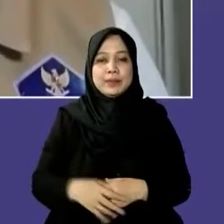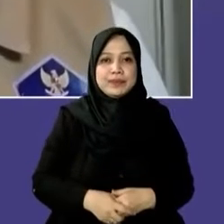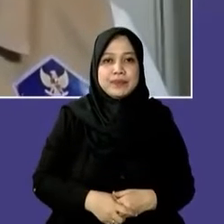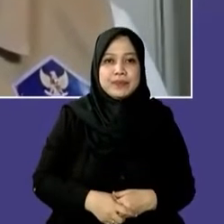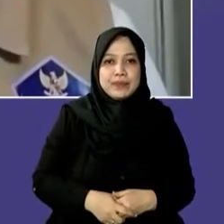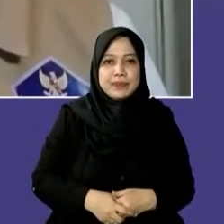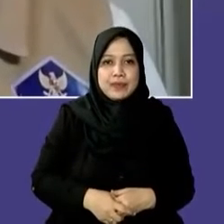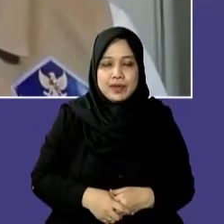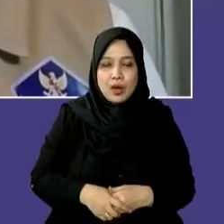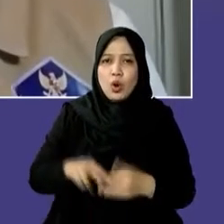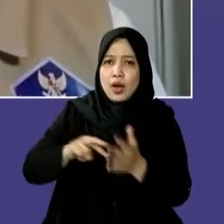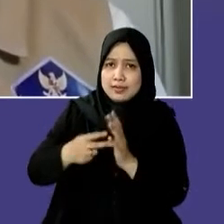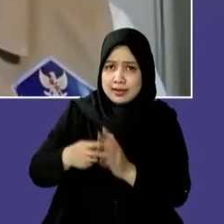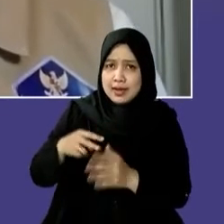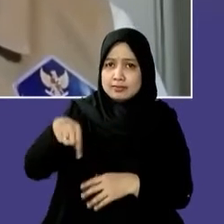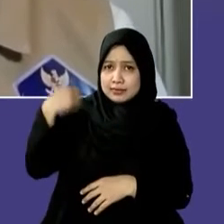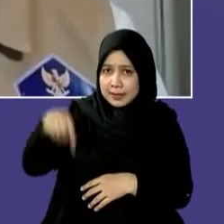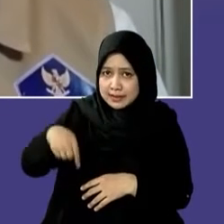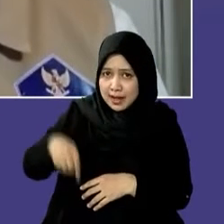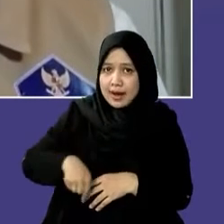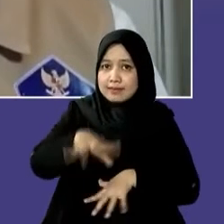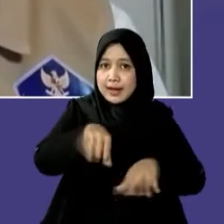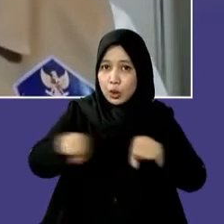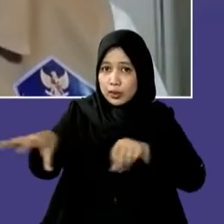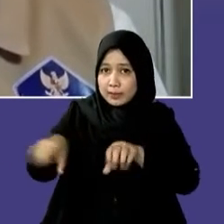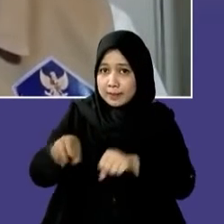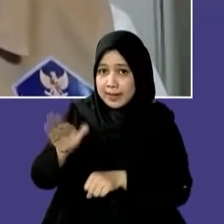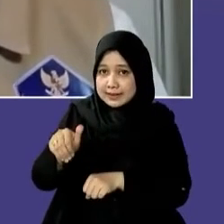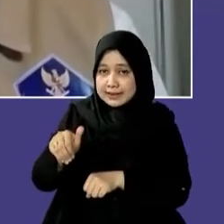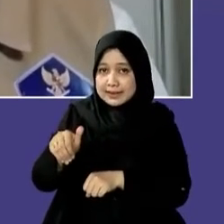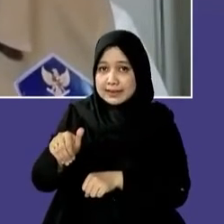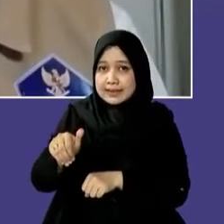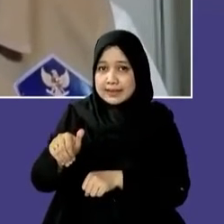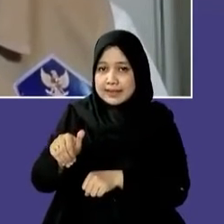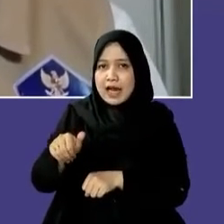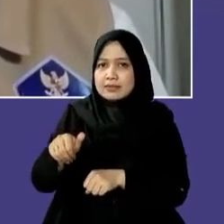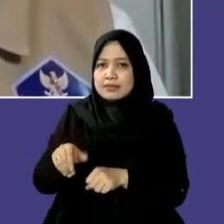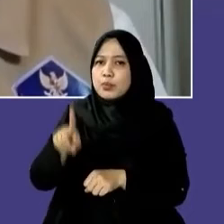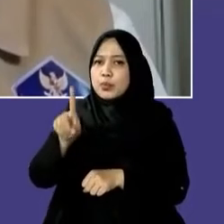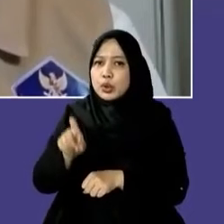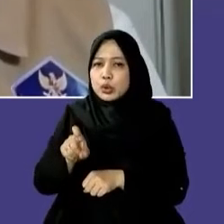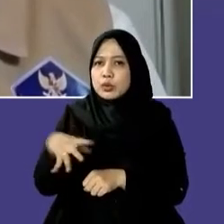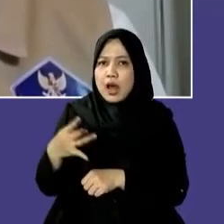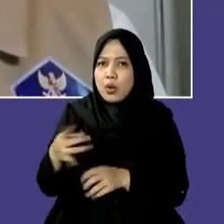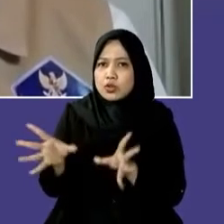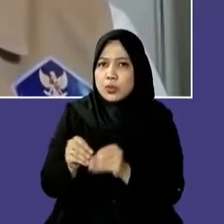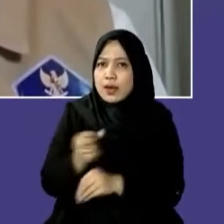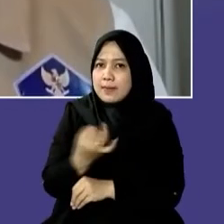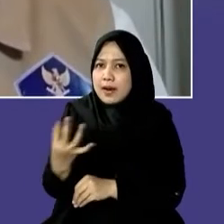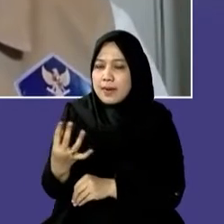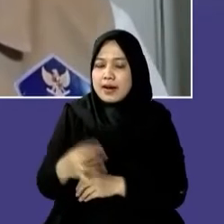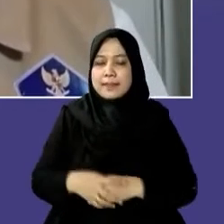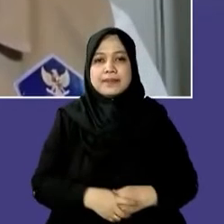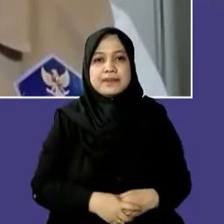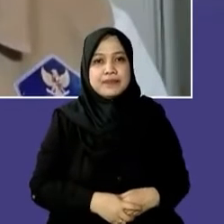masih akan terus Hai dilakukan rekrutmen ya sampai saat ini Jadi butuh kebutuhannya ada berapa lagi relawan yang diputar